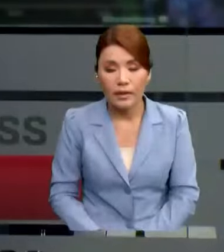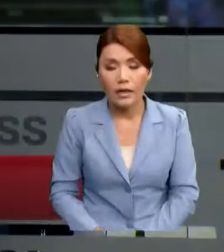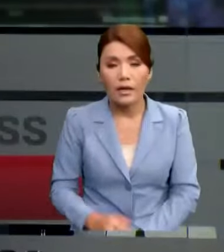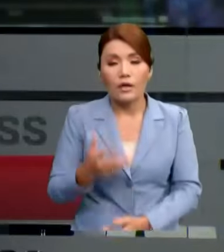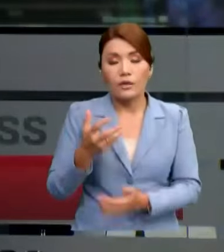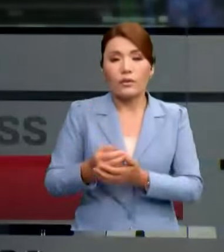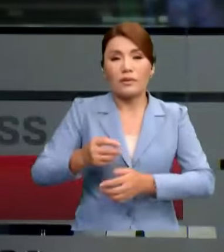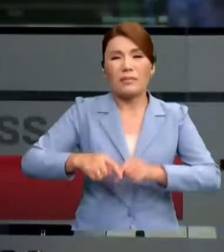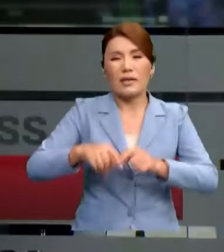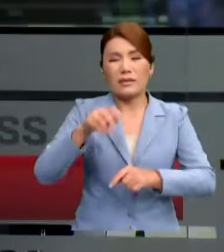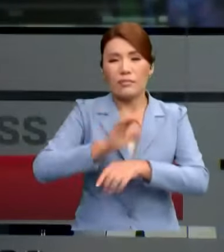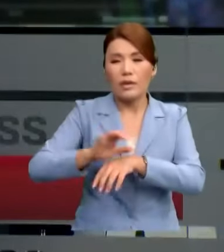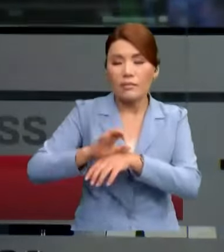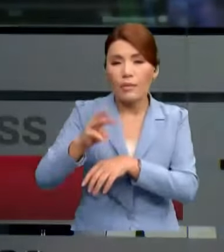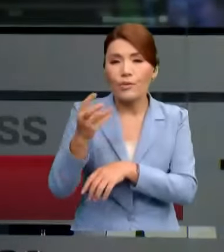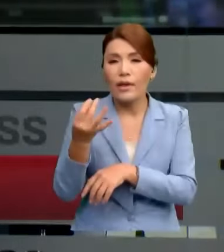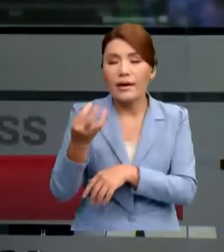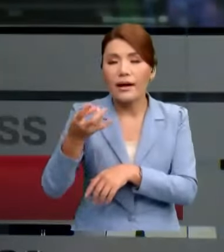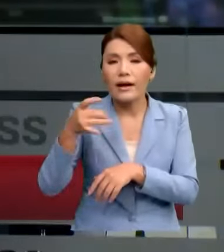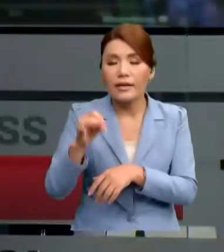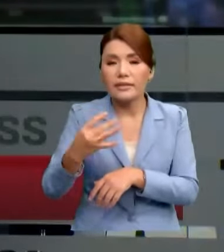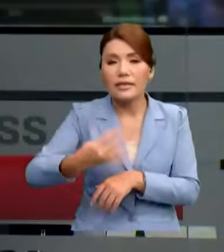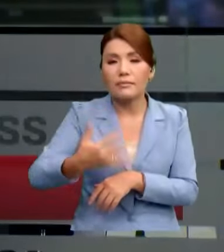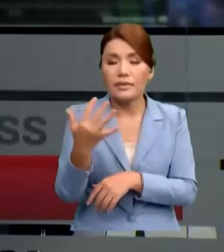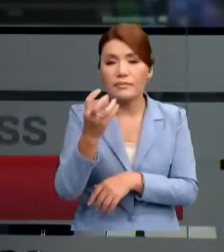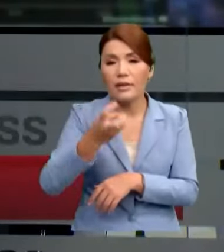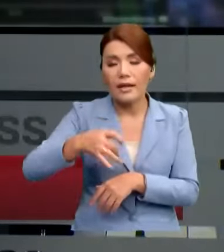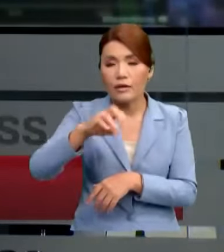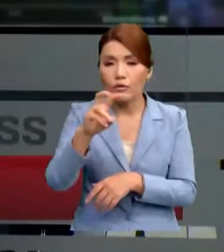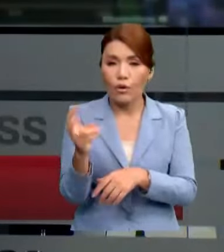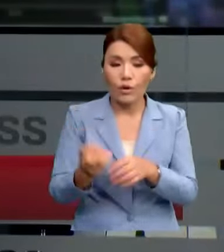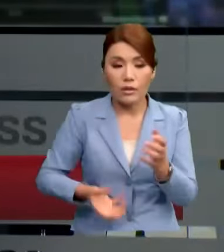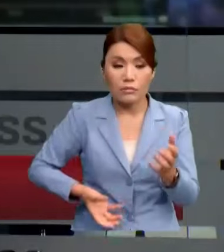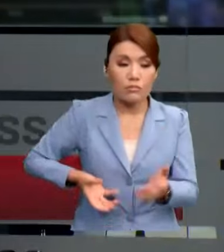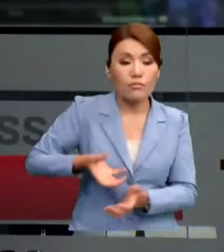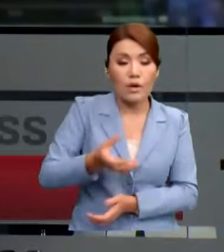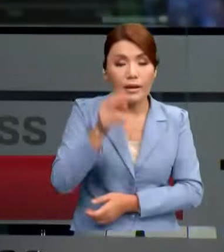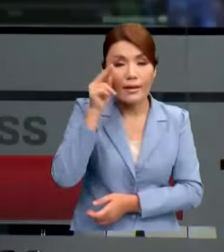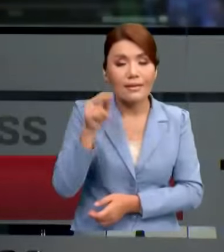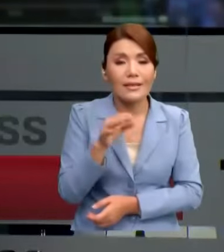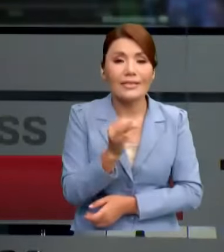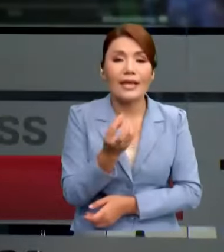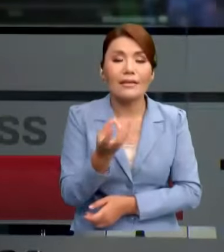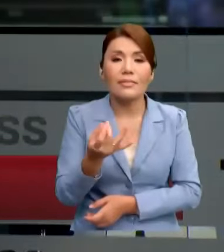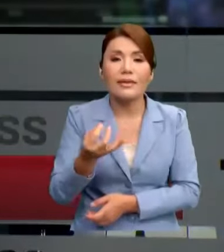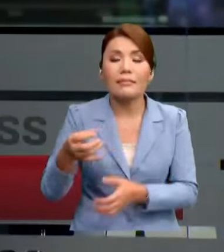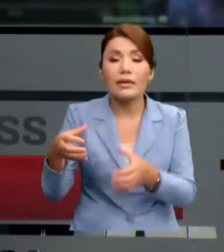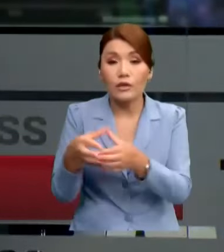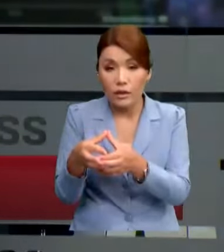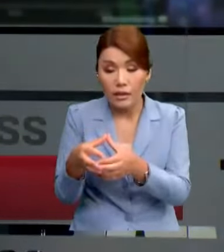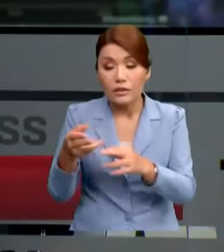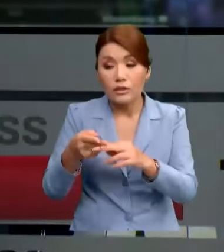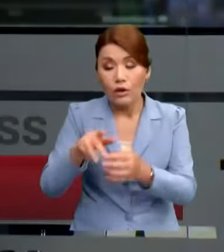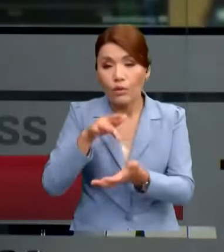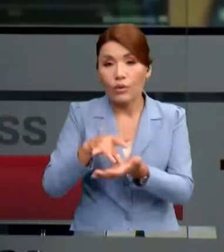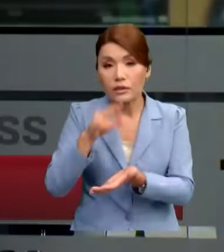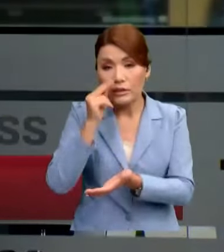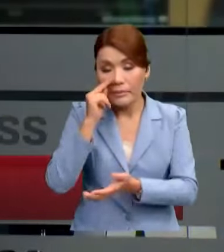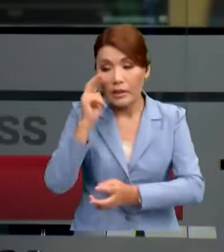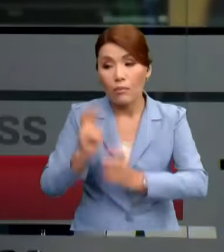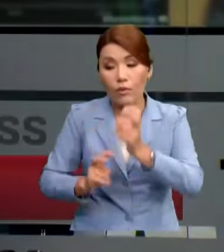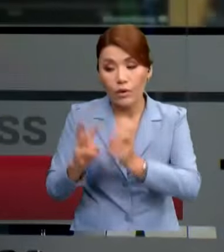Отандық мұнай-газ өнеркәсібіне 45 миллиард доллардан астам қаражат салған қытайлық CNPC компаниясы енді Шымкент мұнай